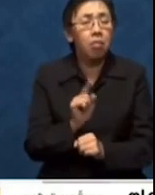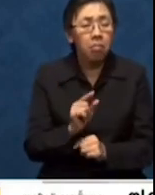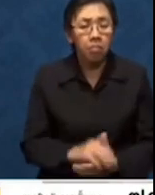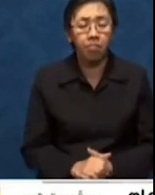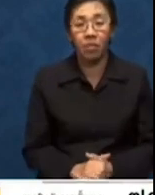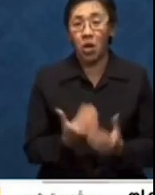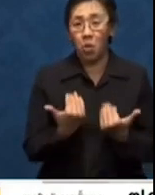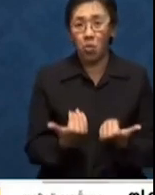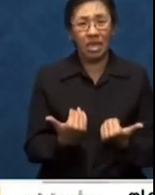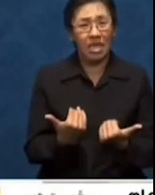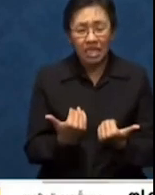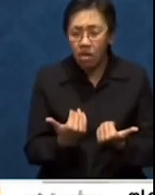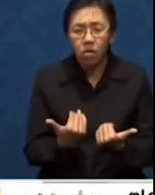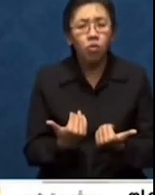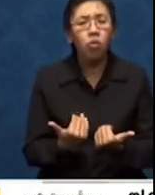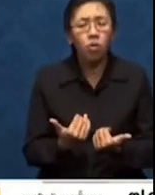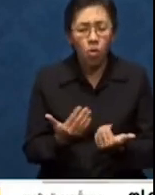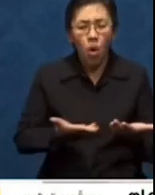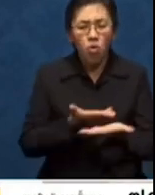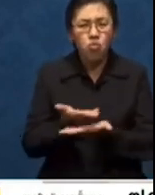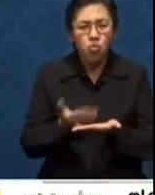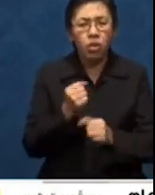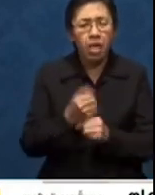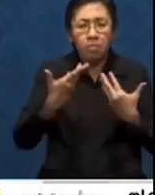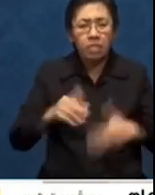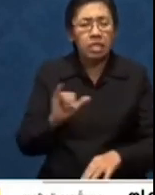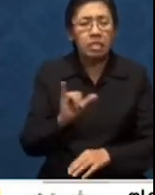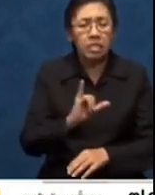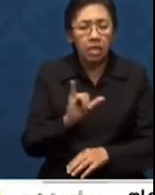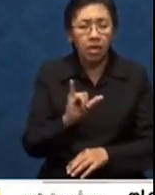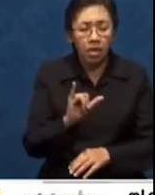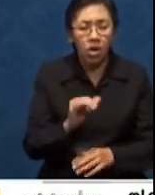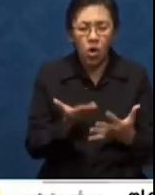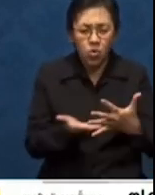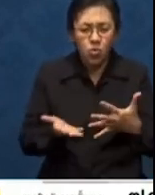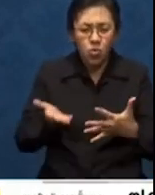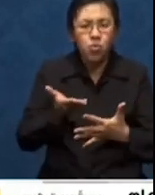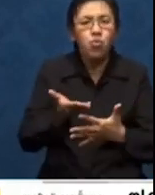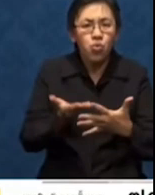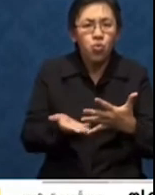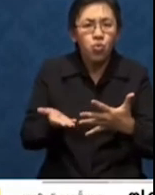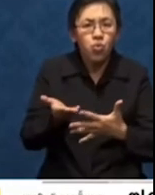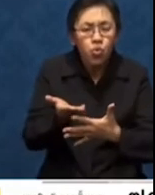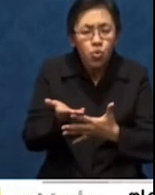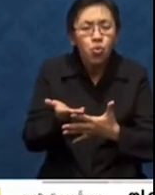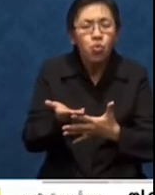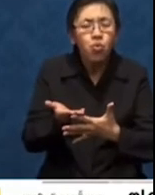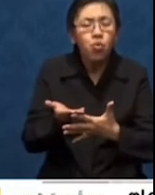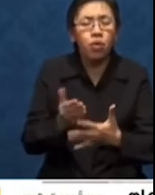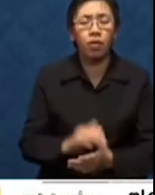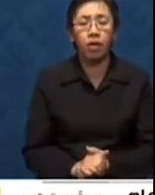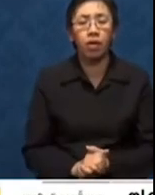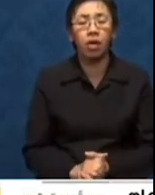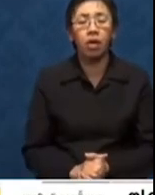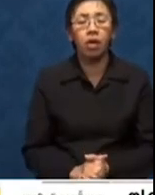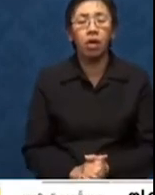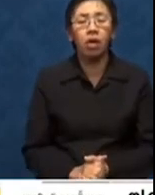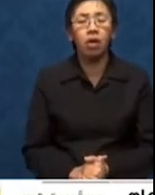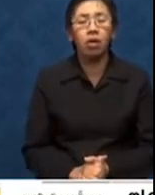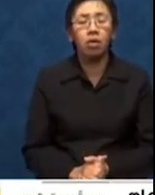วันนี้ยังไม่สิ้นสุดเลยครับยังอยู่ในระหว่างกระบวนการซึ่งถ้าพูดกันอย่างตรงไปตรงมา